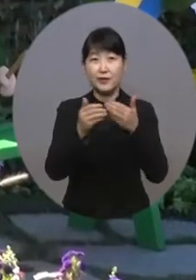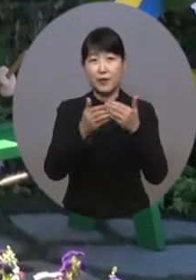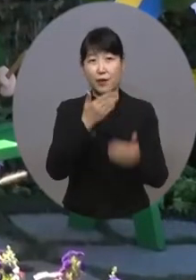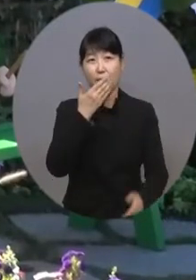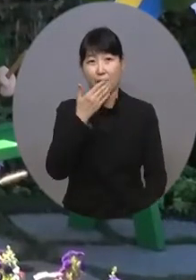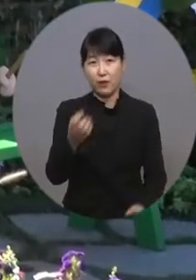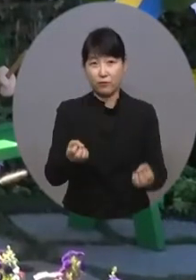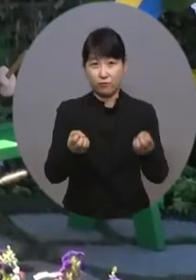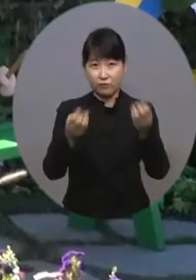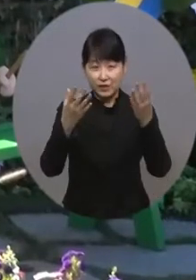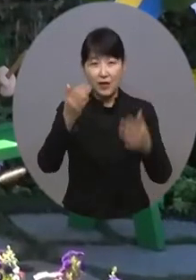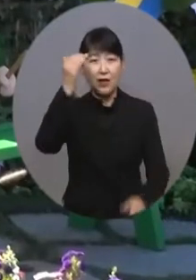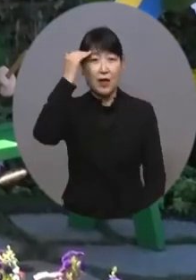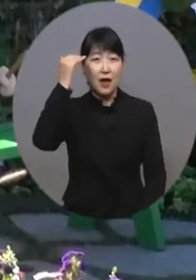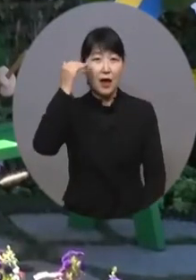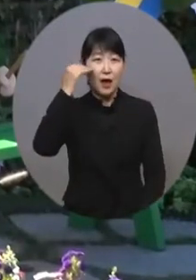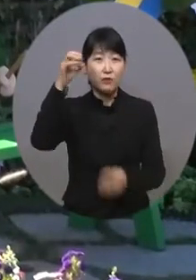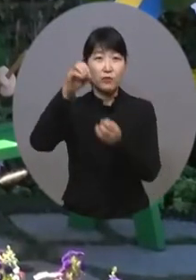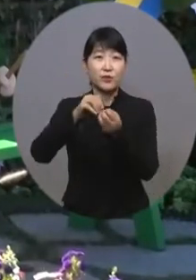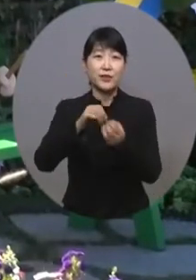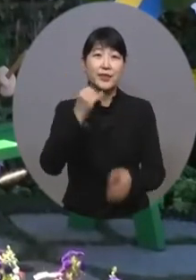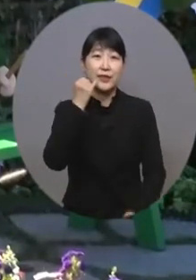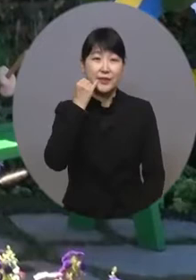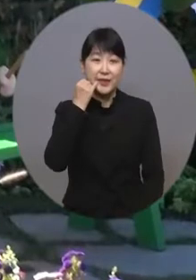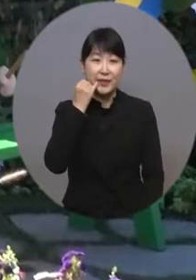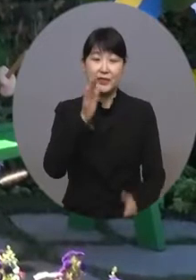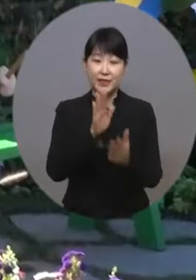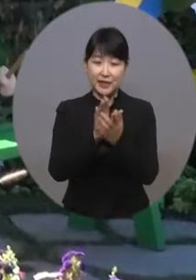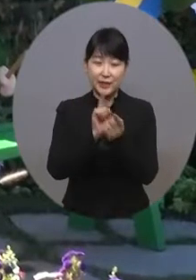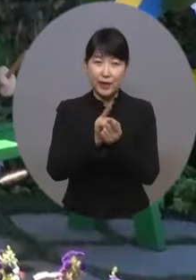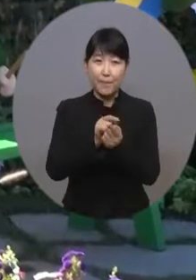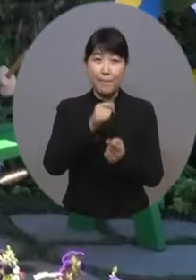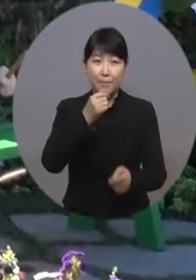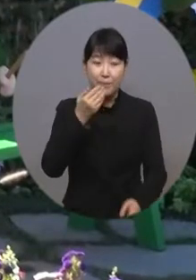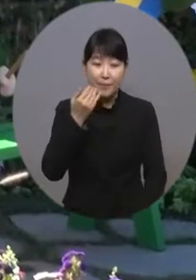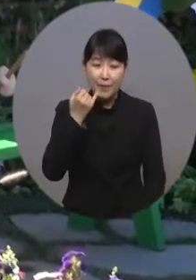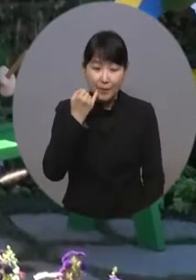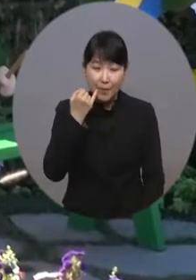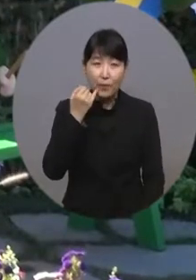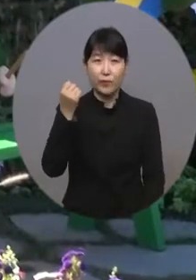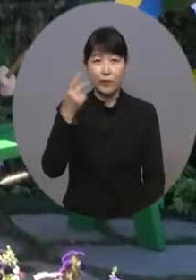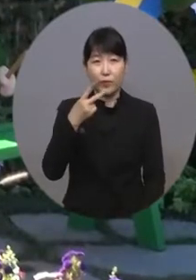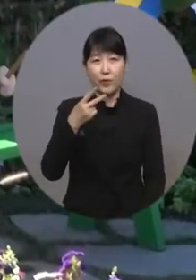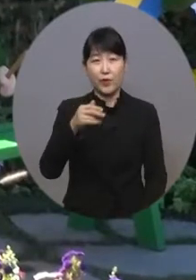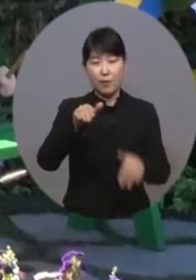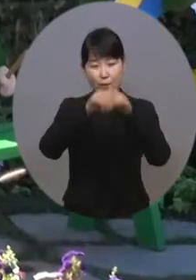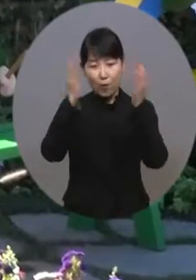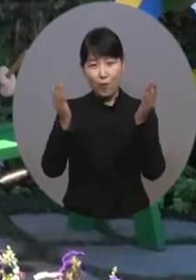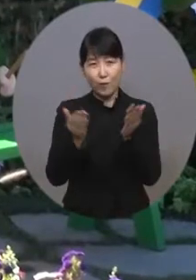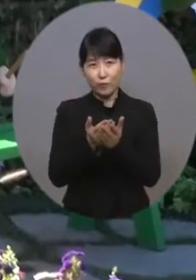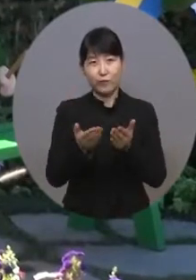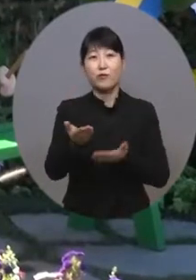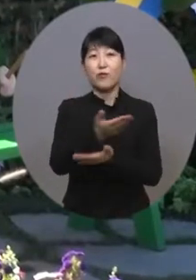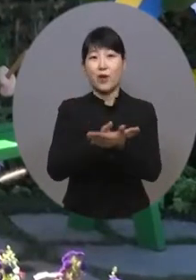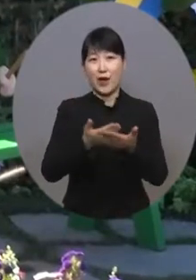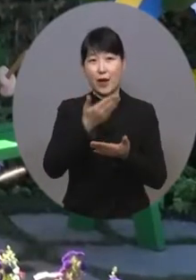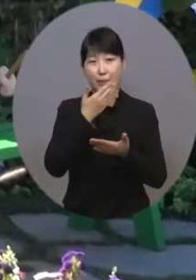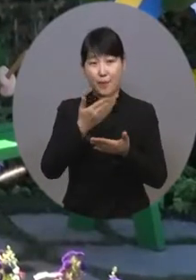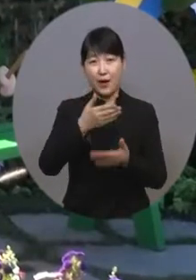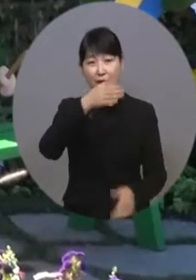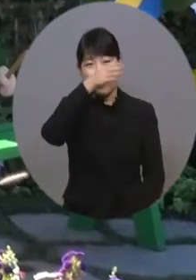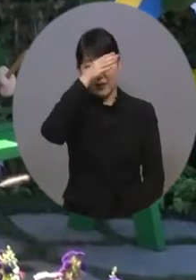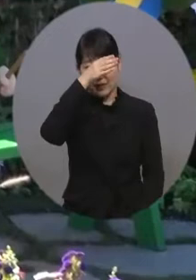다양한 한국의 전통의 장을 직접 보고 맛보며 남녀노소 누구나 즐길 수 있는 화합의 축제. 세대 공감형